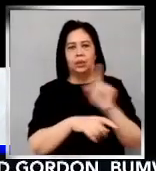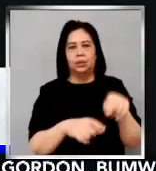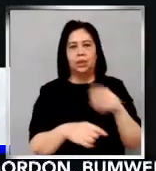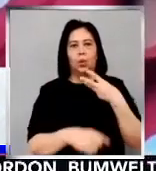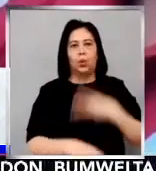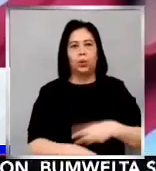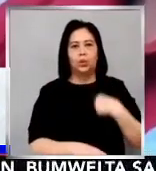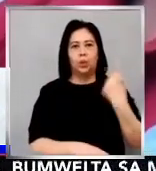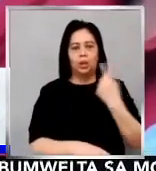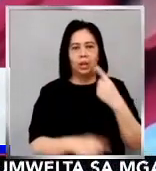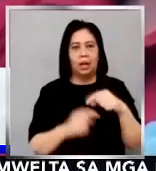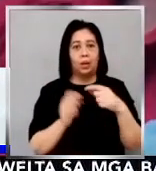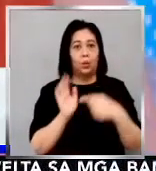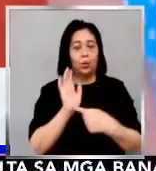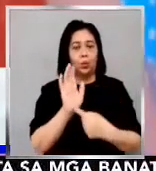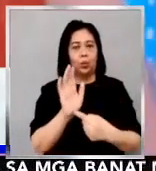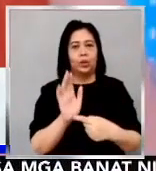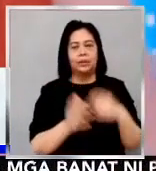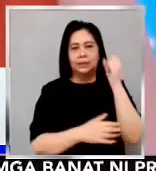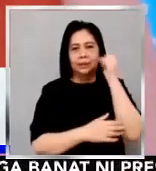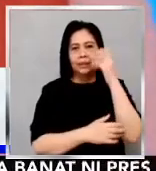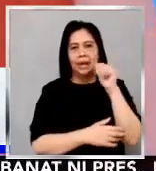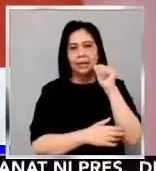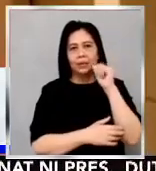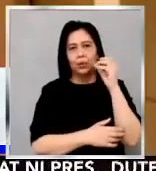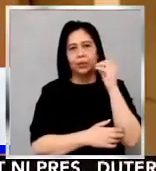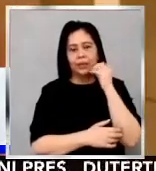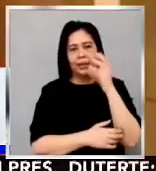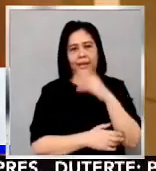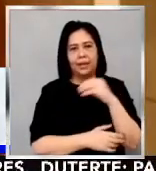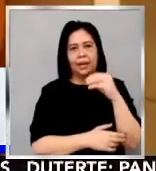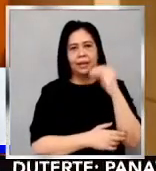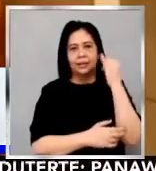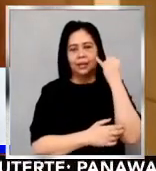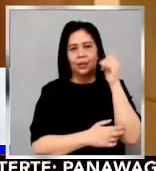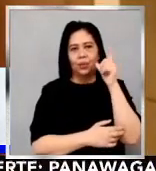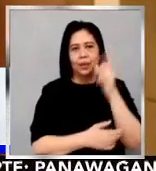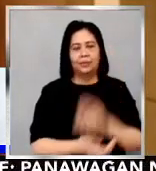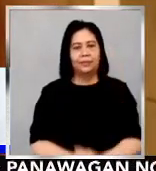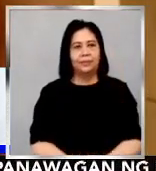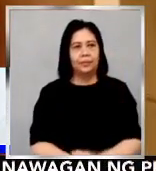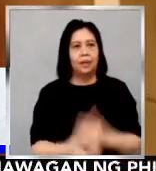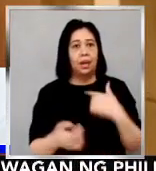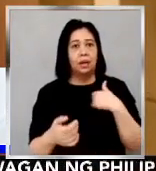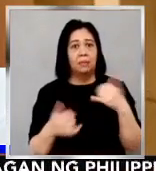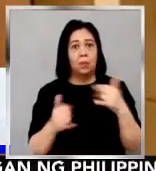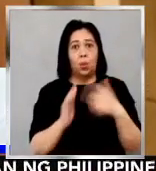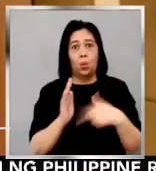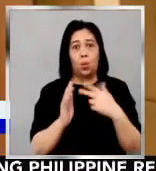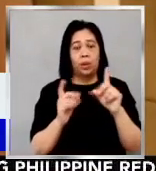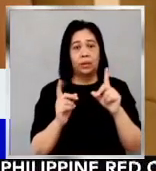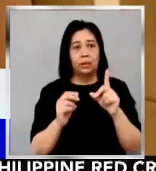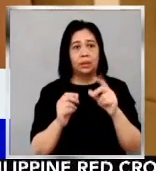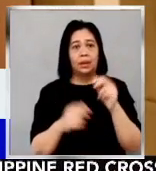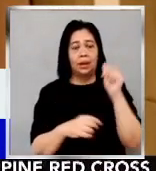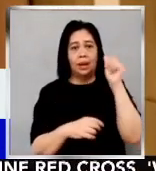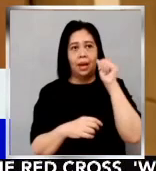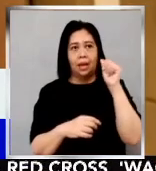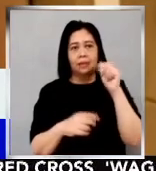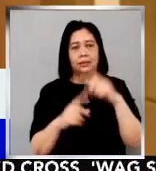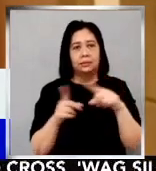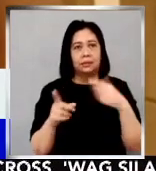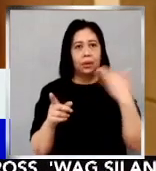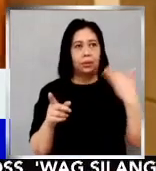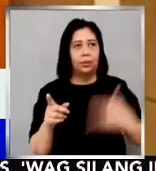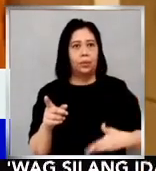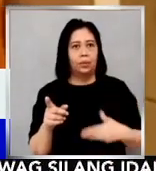na Sherry, Ashley Ortega at John Lucas. I will be playing the role of Andy. Ako ang dakilang